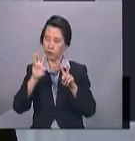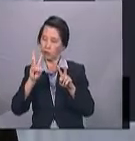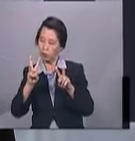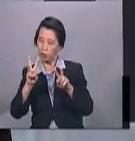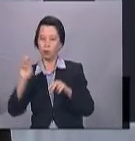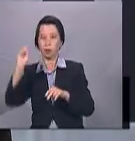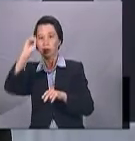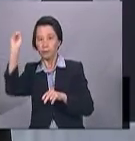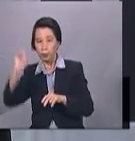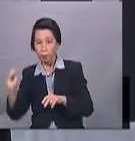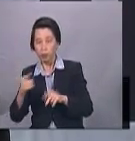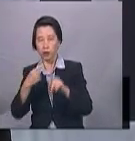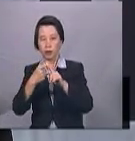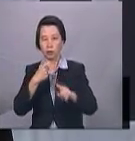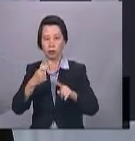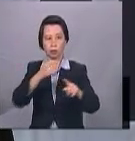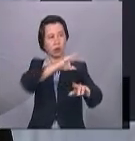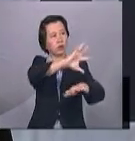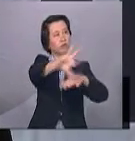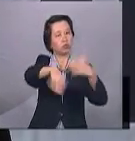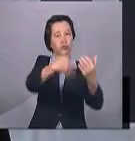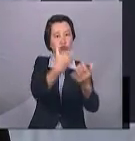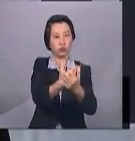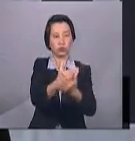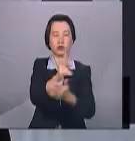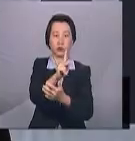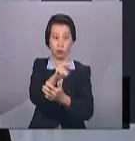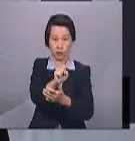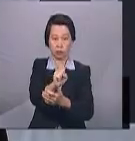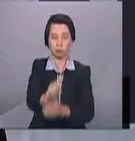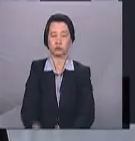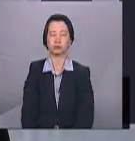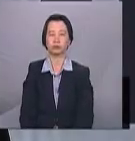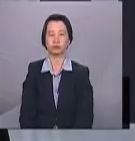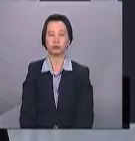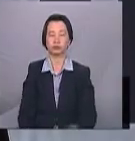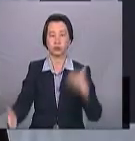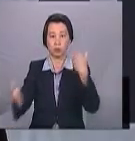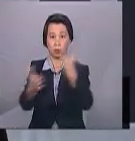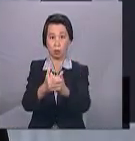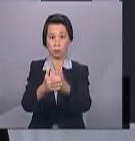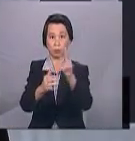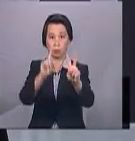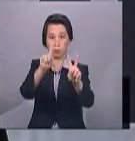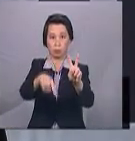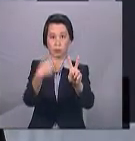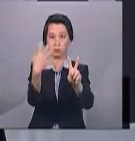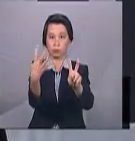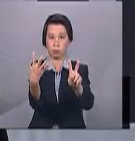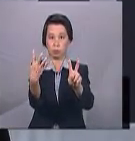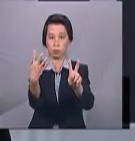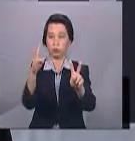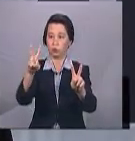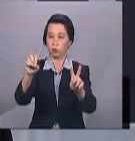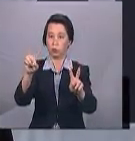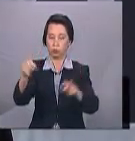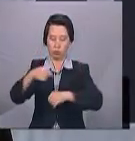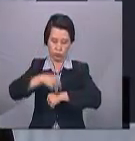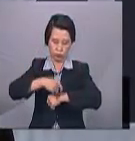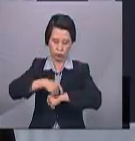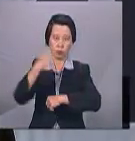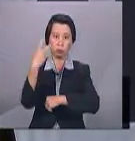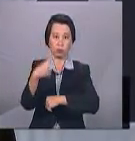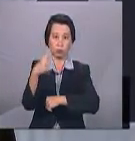24.6% daripada jumlah keseluruhan kes. Sehingga 2 April 2020 jam 12:30